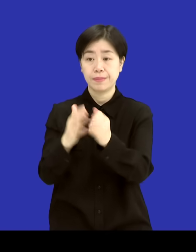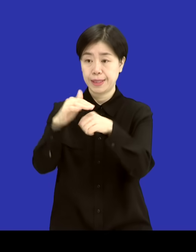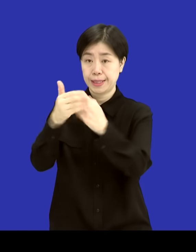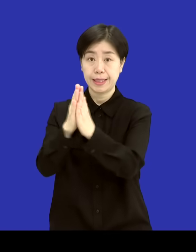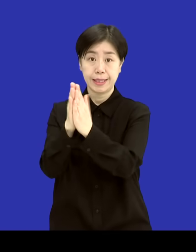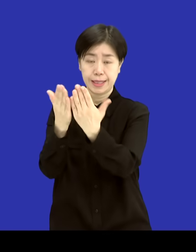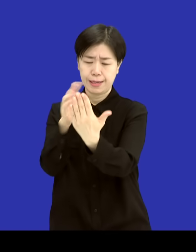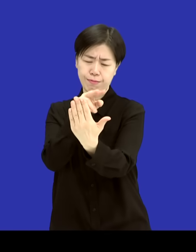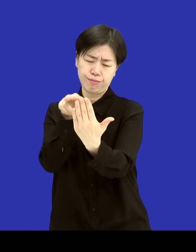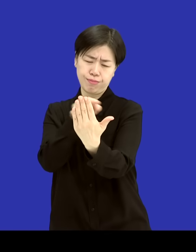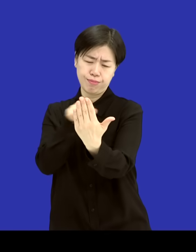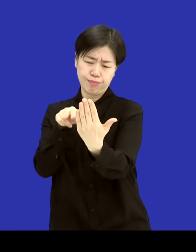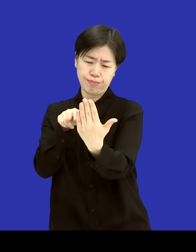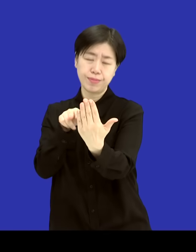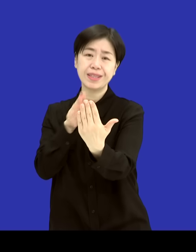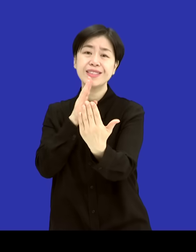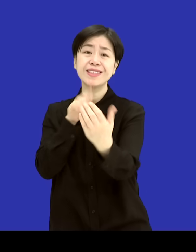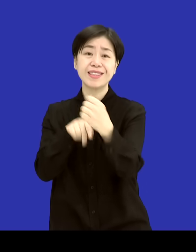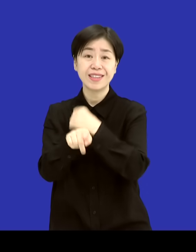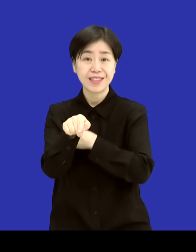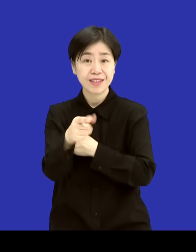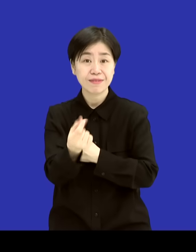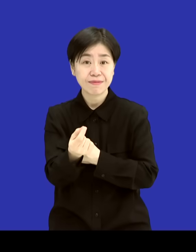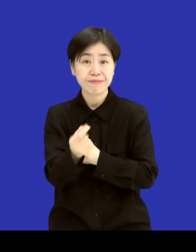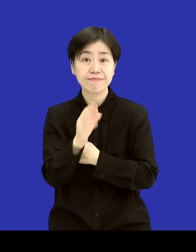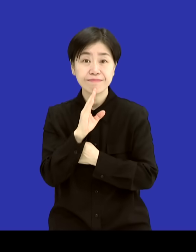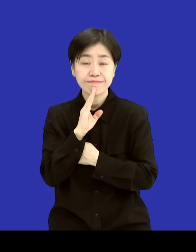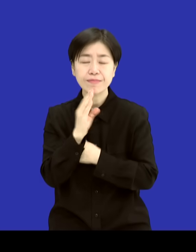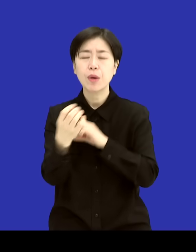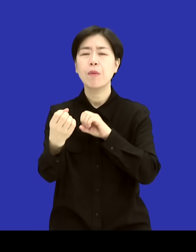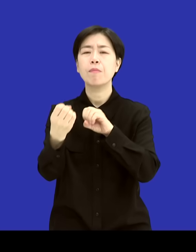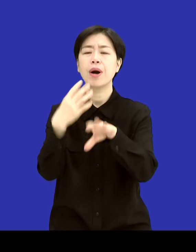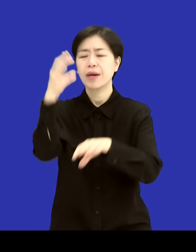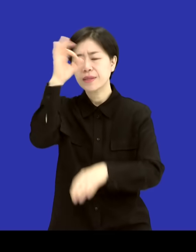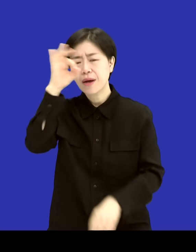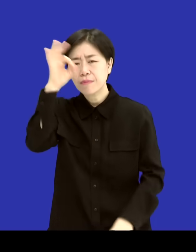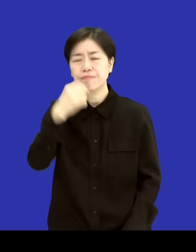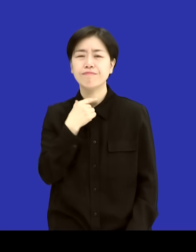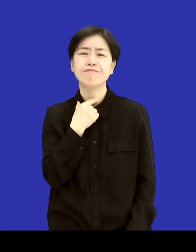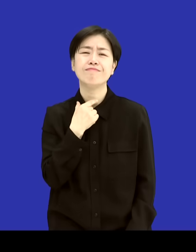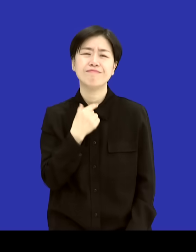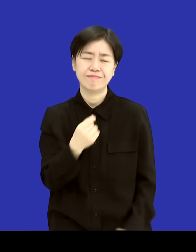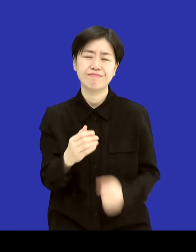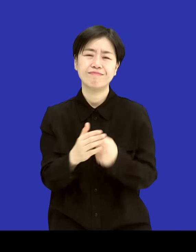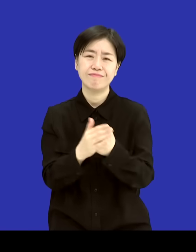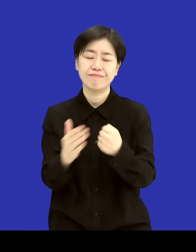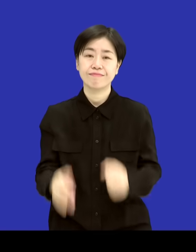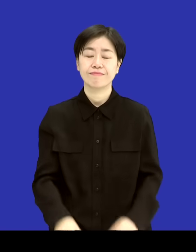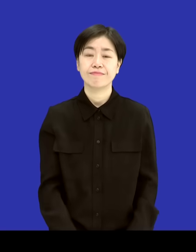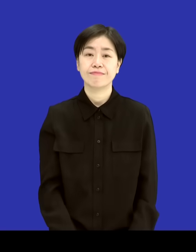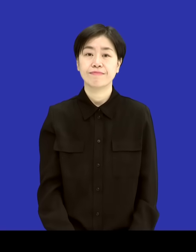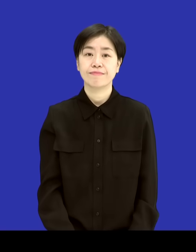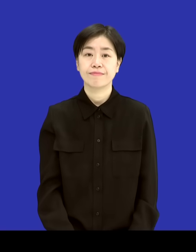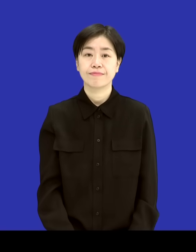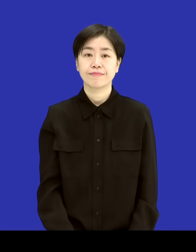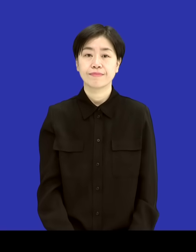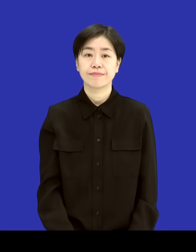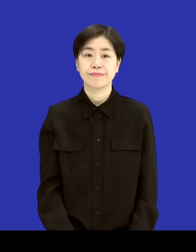진리가 너를 자유케 한다고 이런 말이 있잖아요. 그래서 네. 그 진리를 너무 찾고 싶었어요. 예. 근데 그